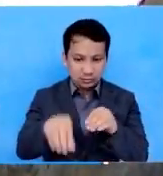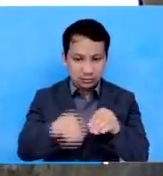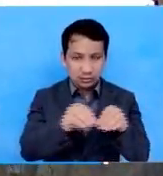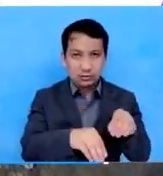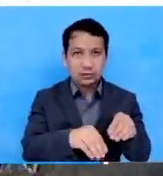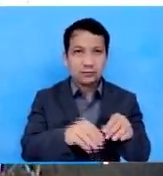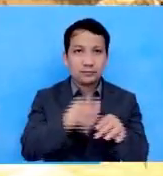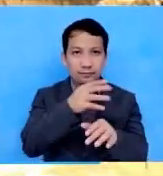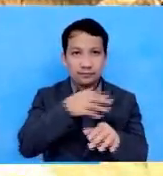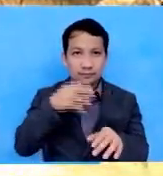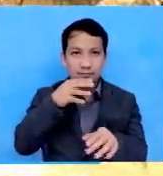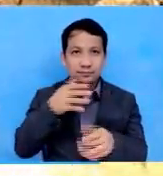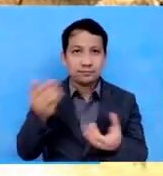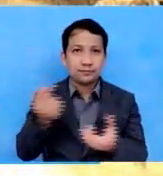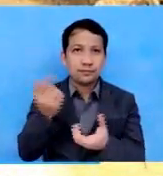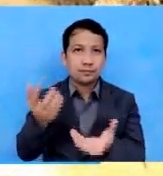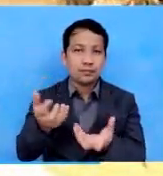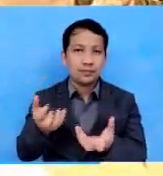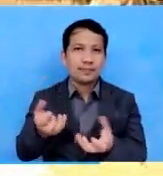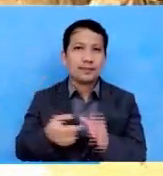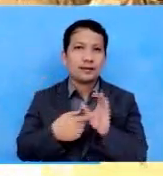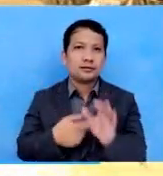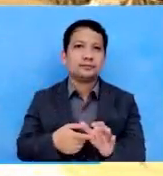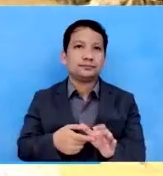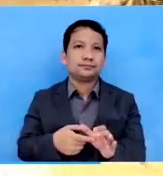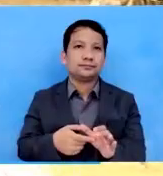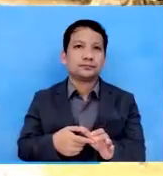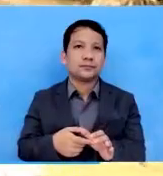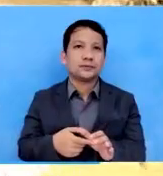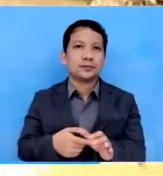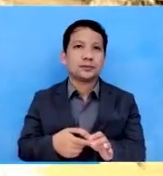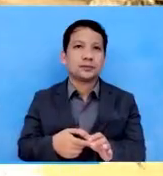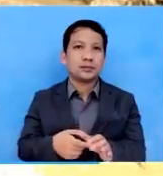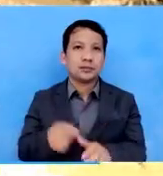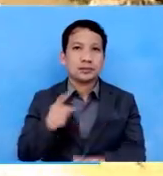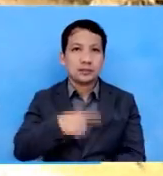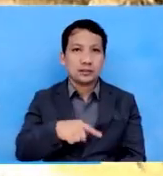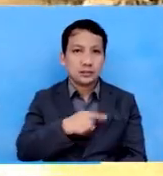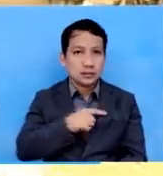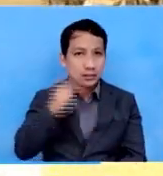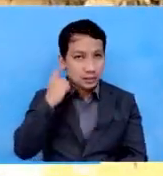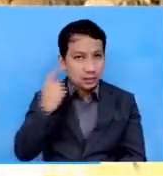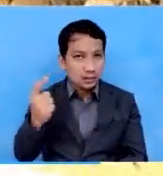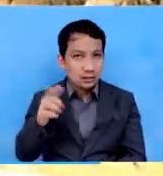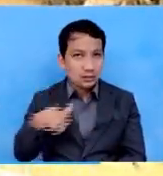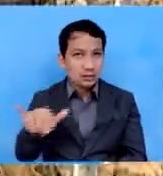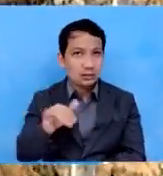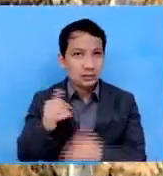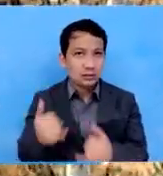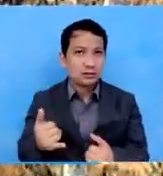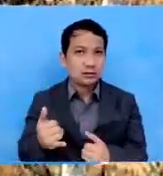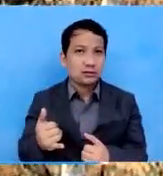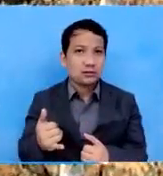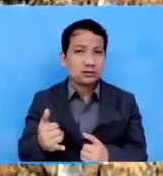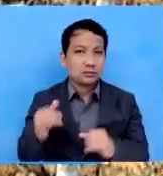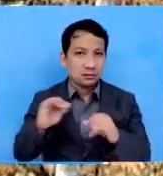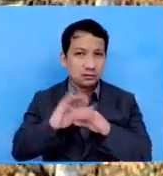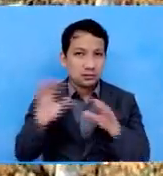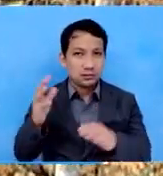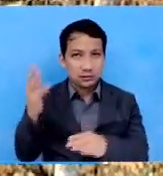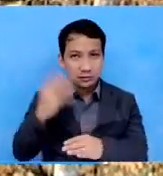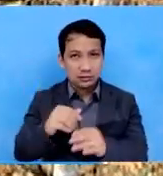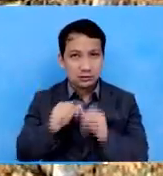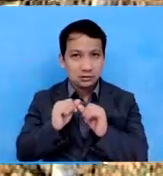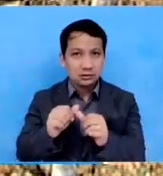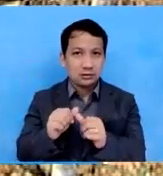ngayon, ang tanging hiling na lang ni Dennis at ilang magsasaka, tulad ng gintong inaani nila ngayon, maging makinang din ang kinabukasan